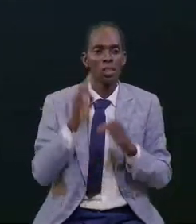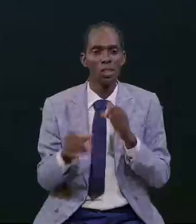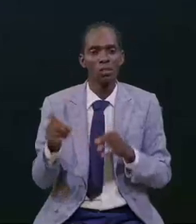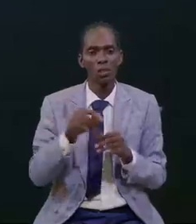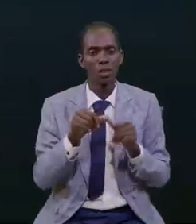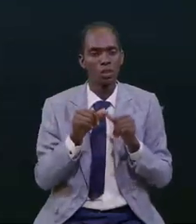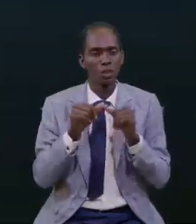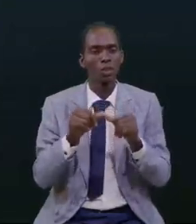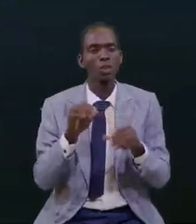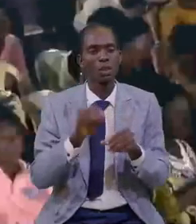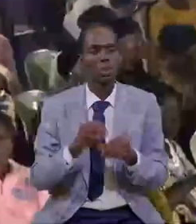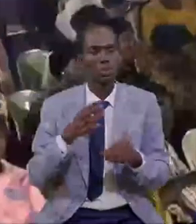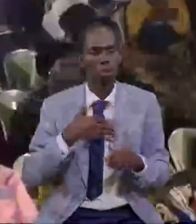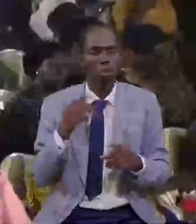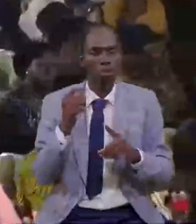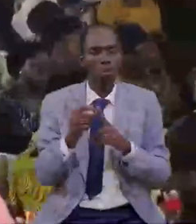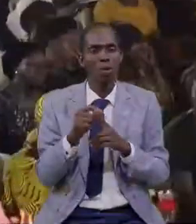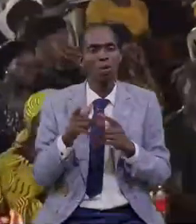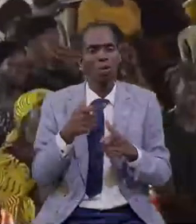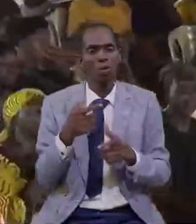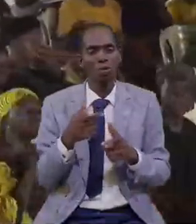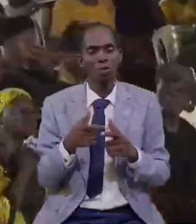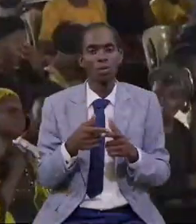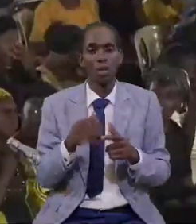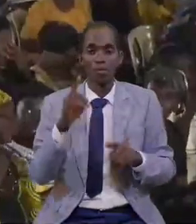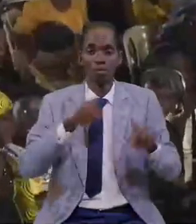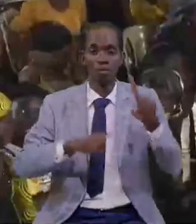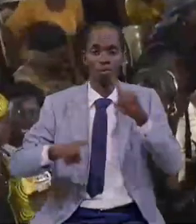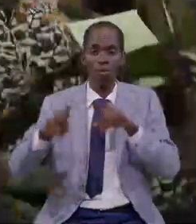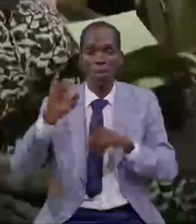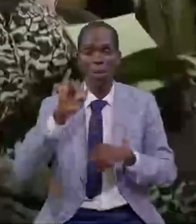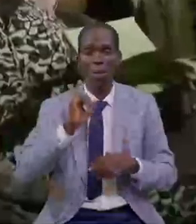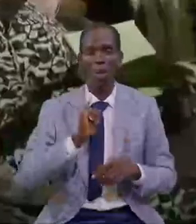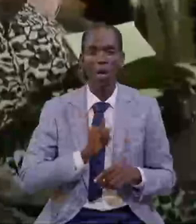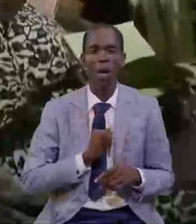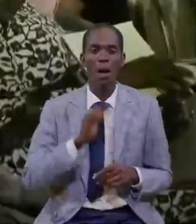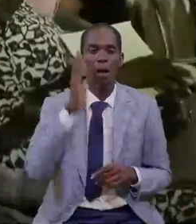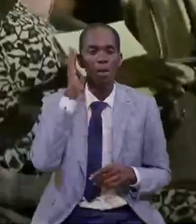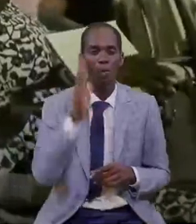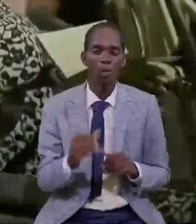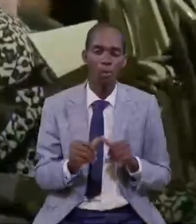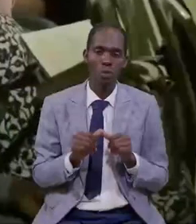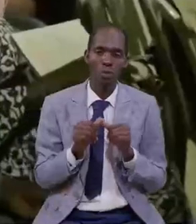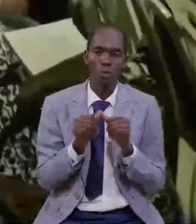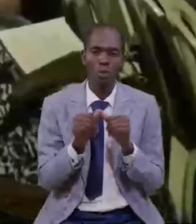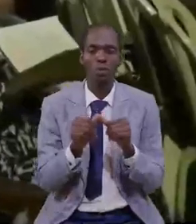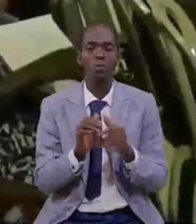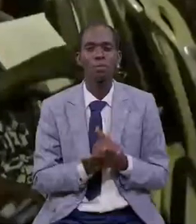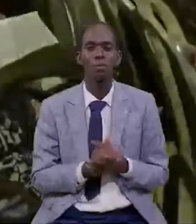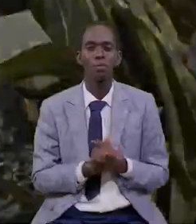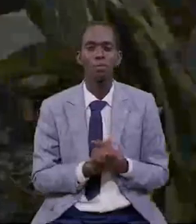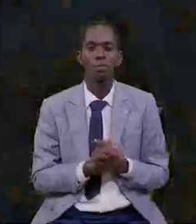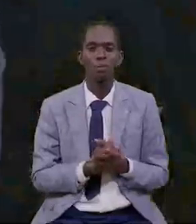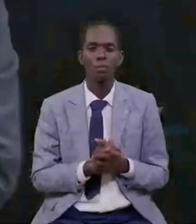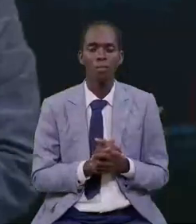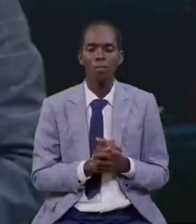parole je vais demeurer je vais demeurer ça